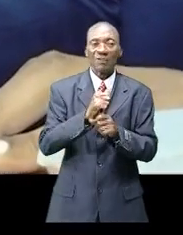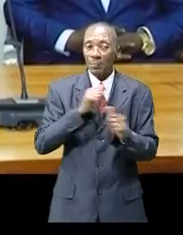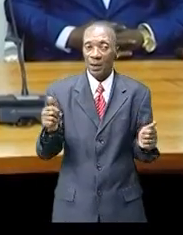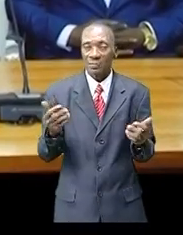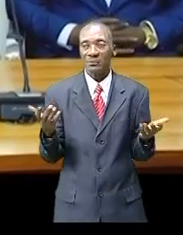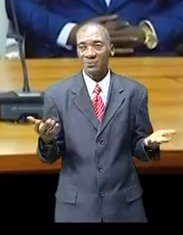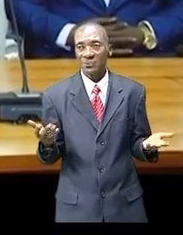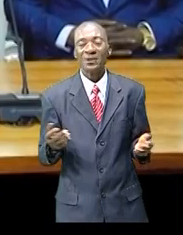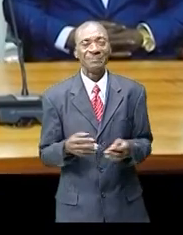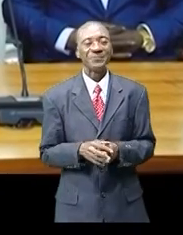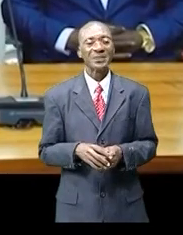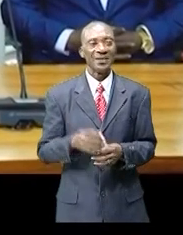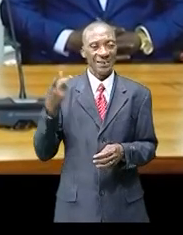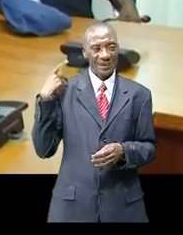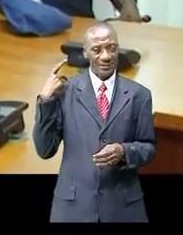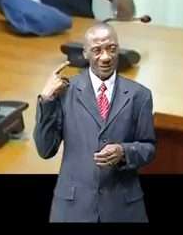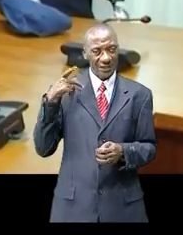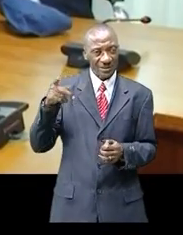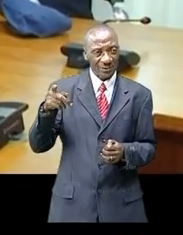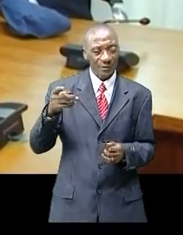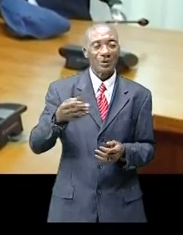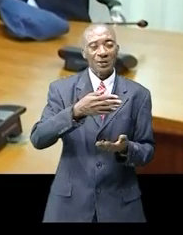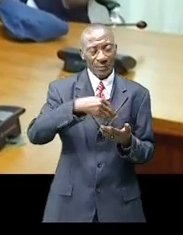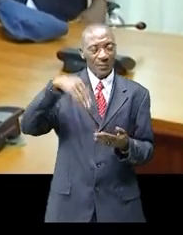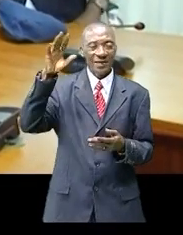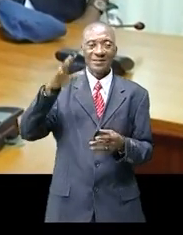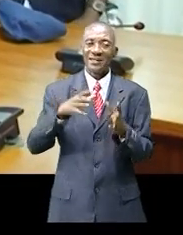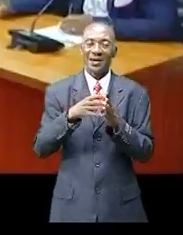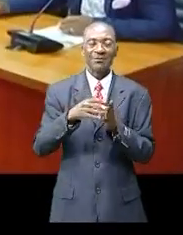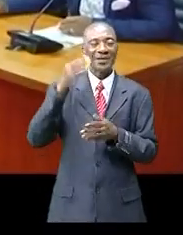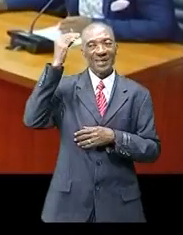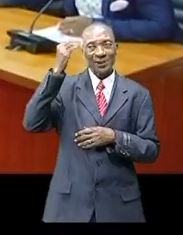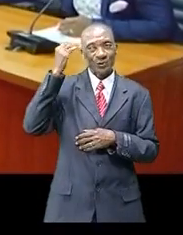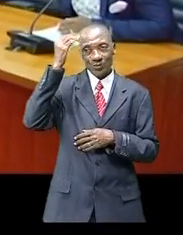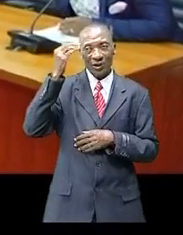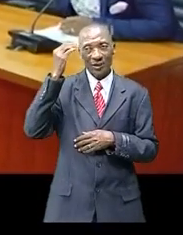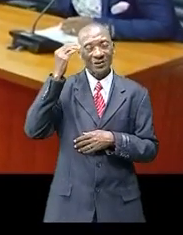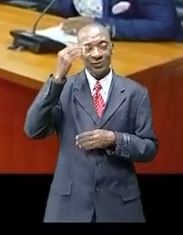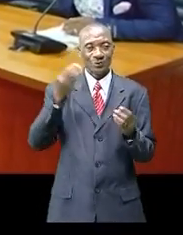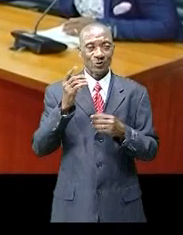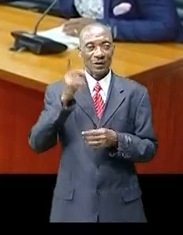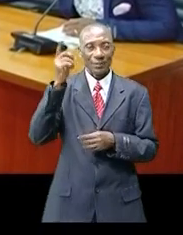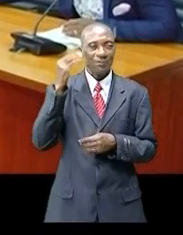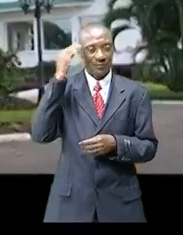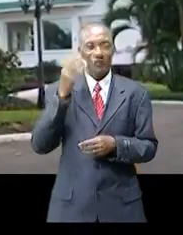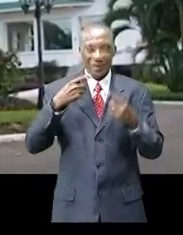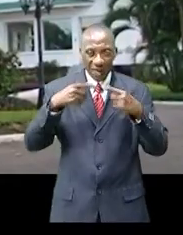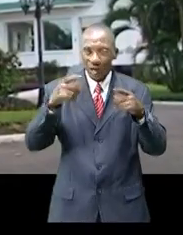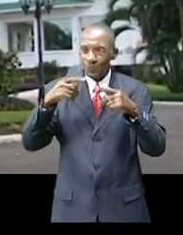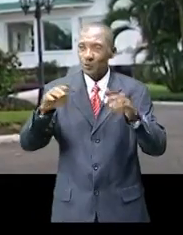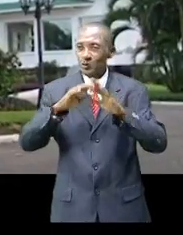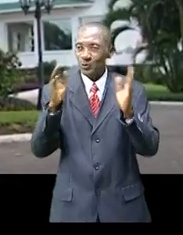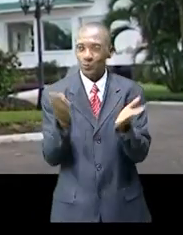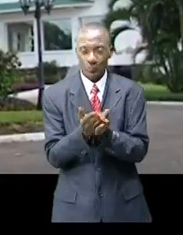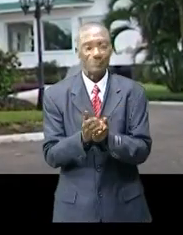à l'intérieur du pays sont repartis sur une note d'espoir, fort des assurances données par Ilunga Ilunkamba. Toujours